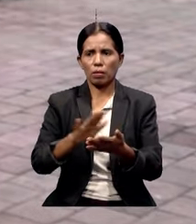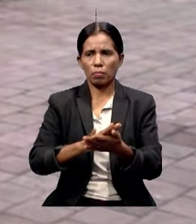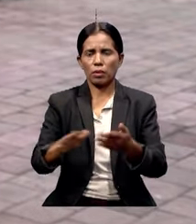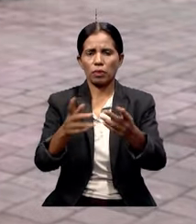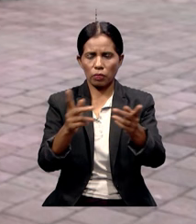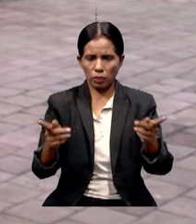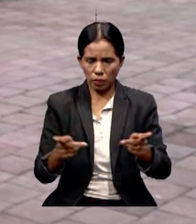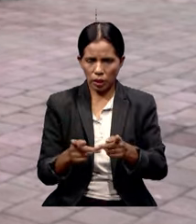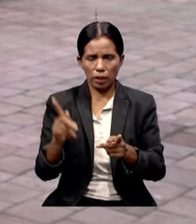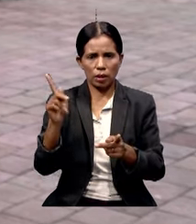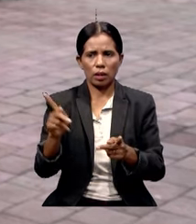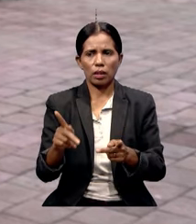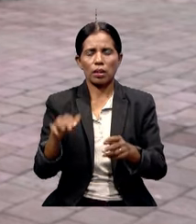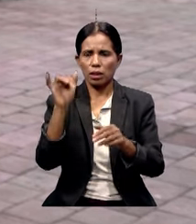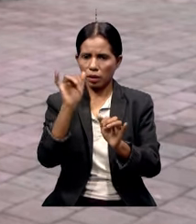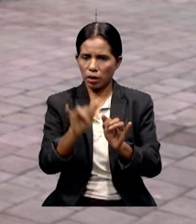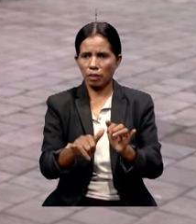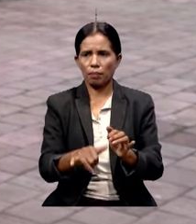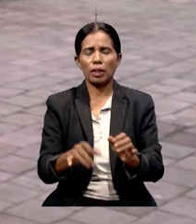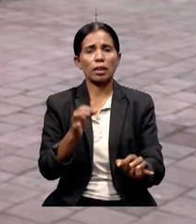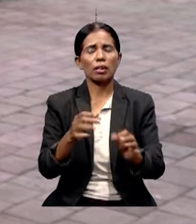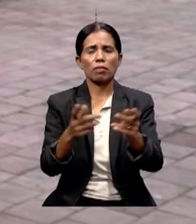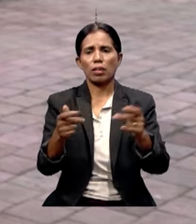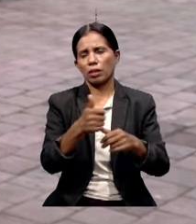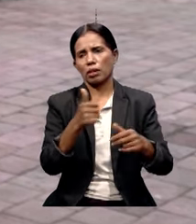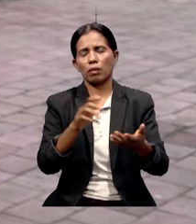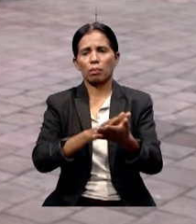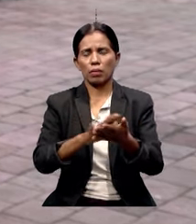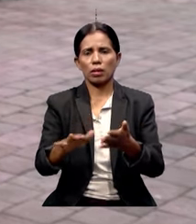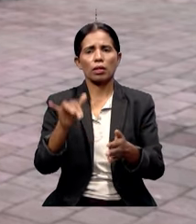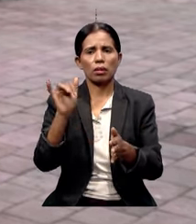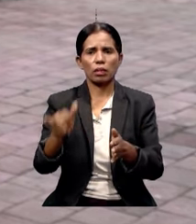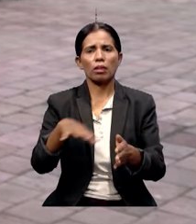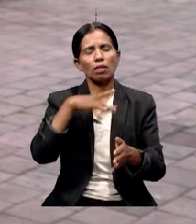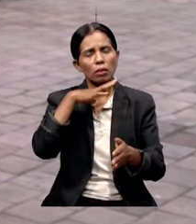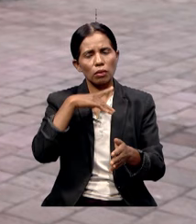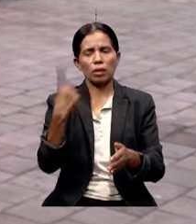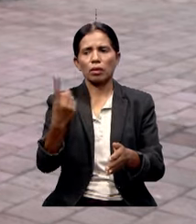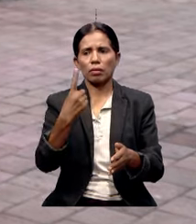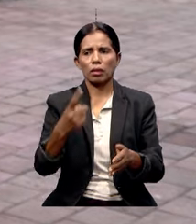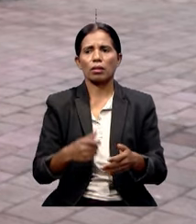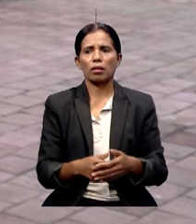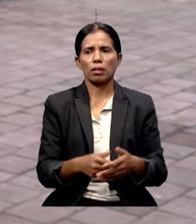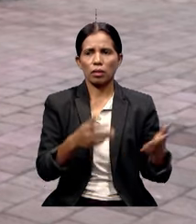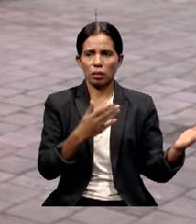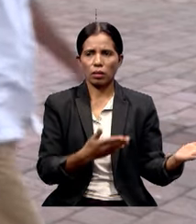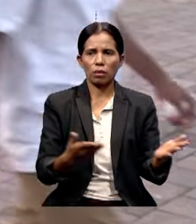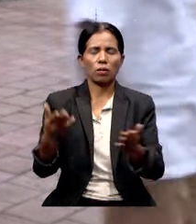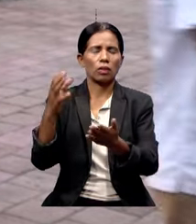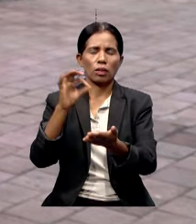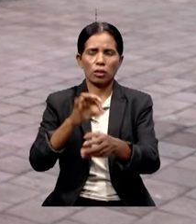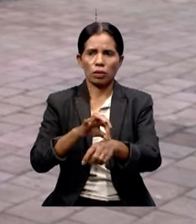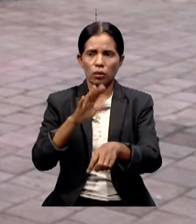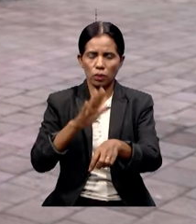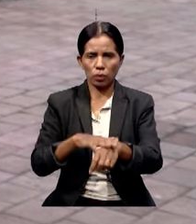na be ke nia hela se fatin ser selo kre mos mas ida ni nia hela ne mak for hela det ni mak se lor hela susuk ba ida